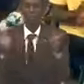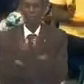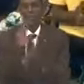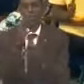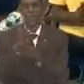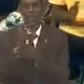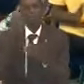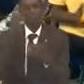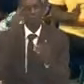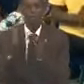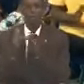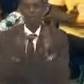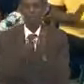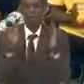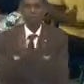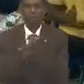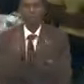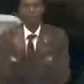seigneur